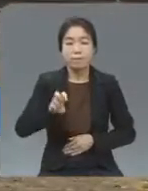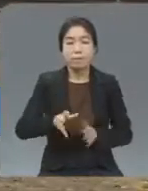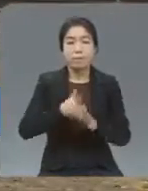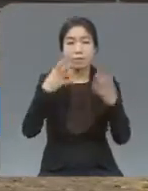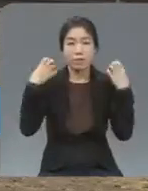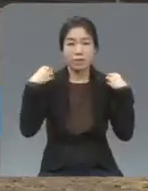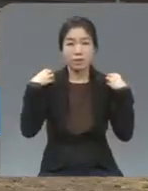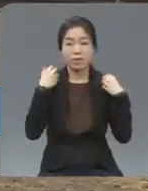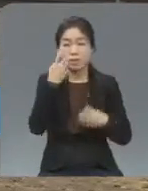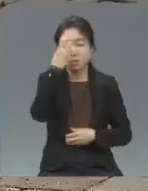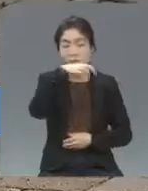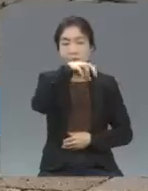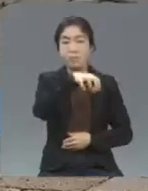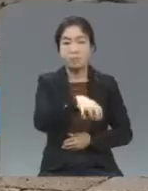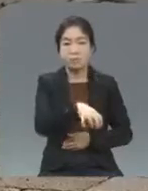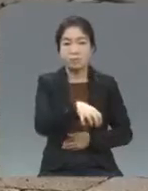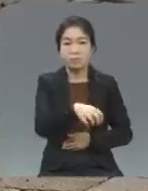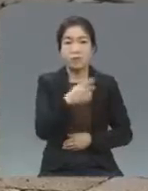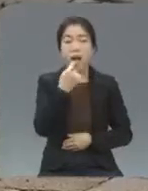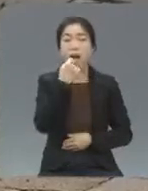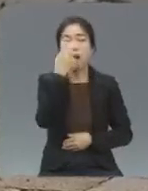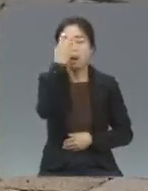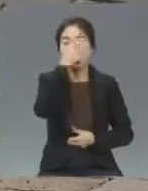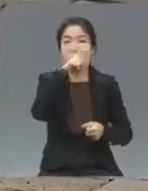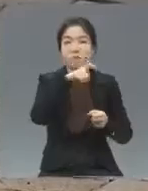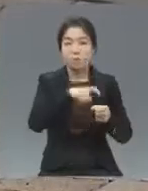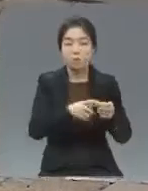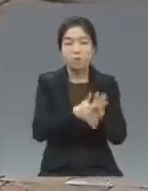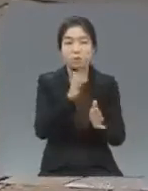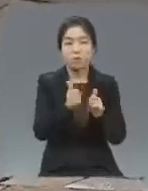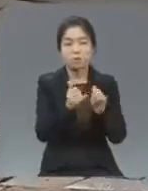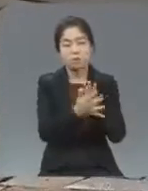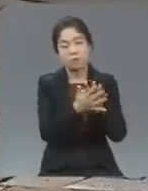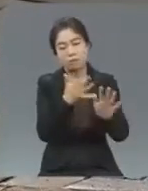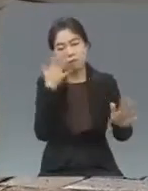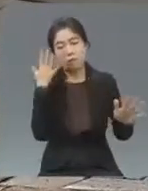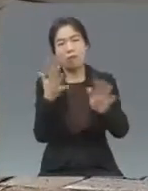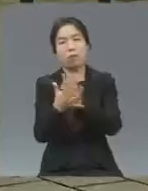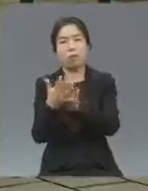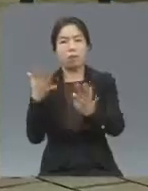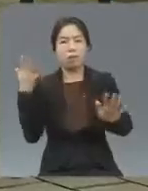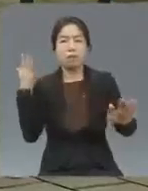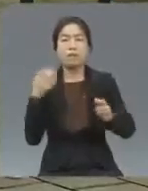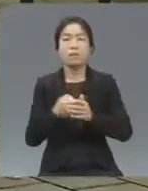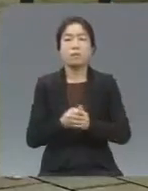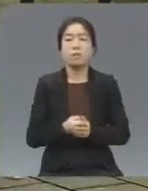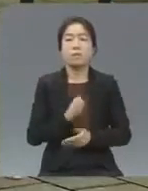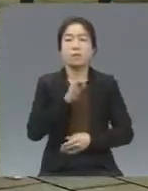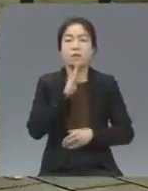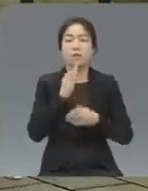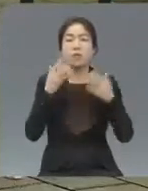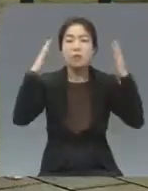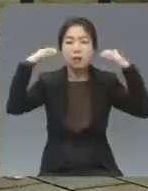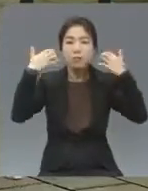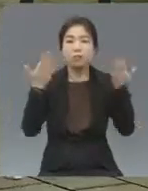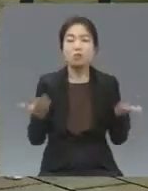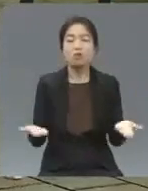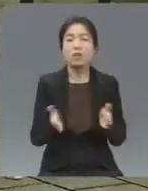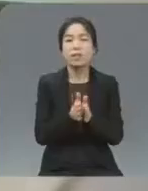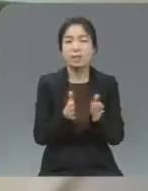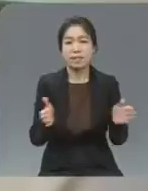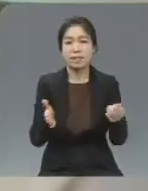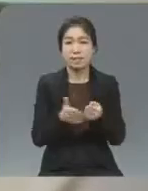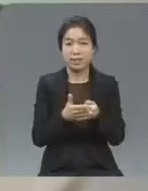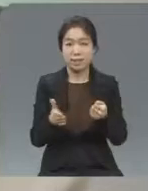광주시청 앞 선별진료소. 진단검사를 받으려는 시민들의 발길이 이어집니다. 본격적인 여름 휴가철이